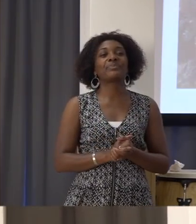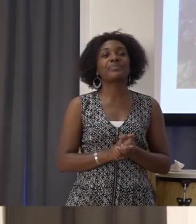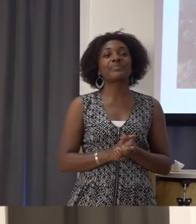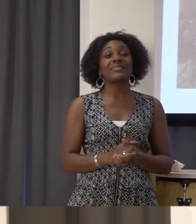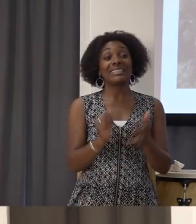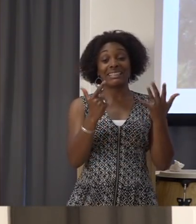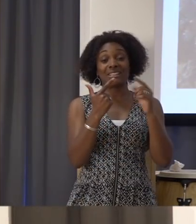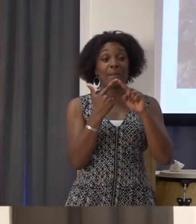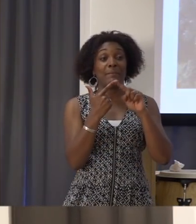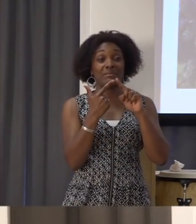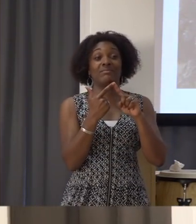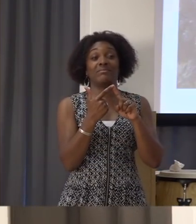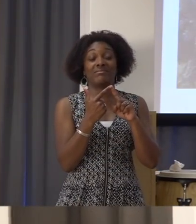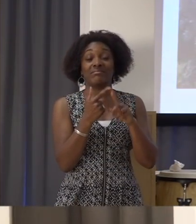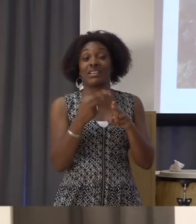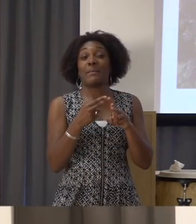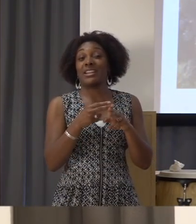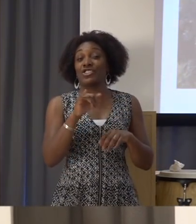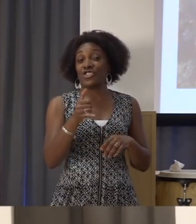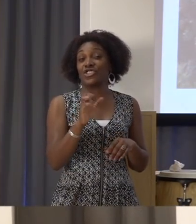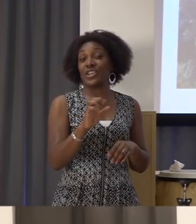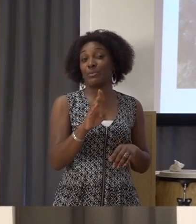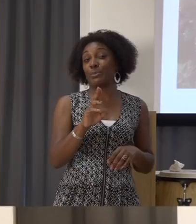7e nation, les Jébusiens,